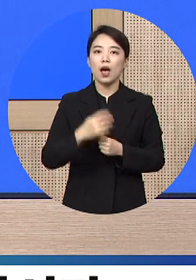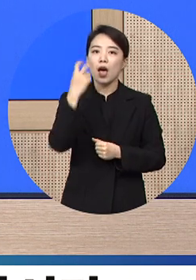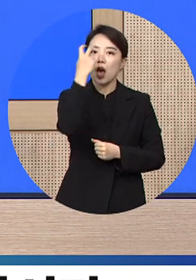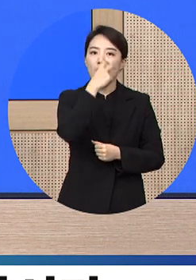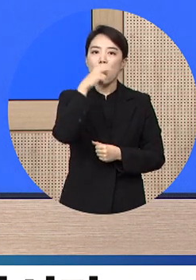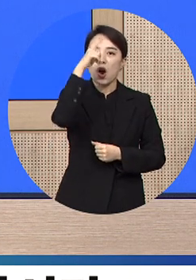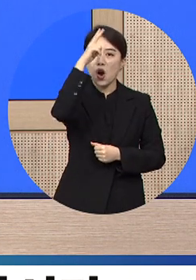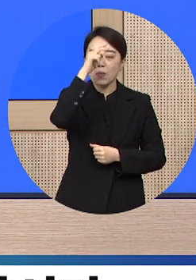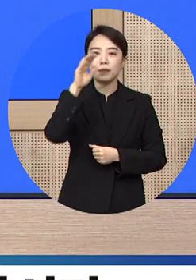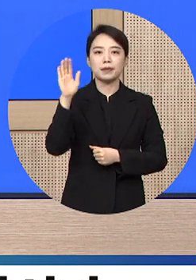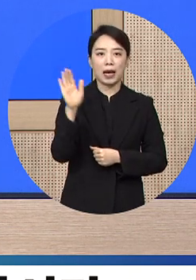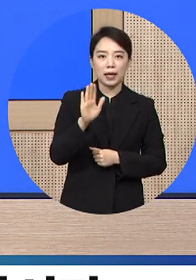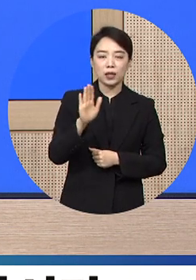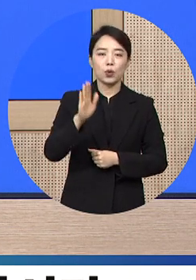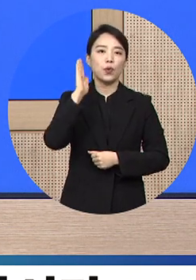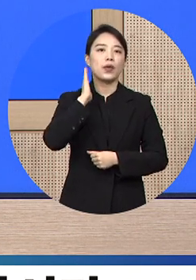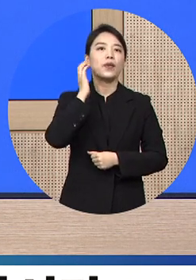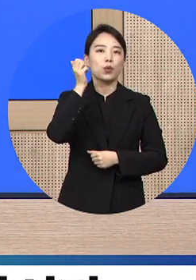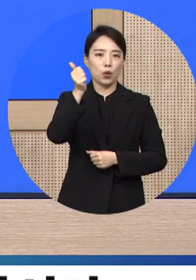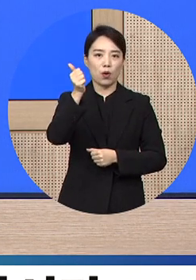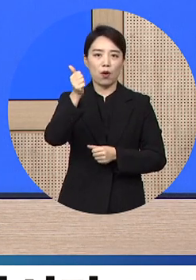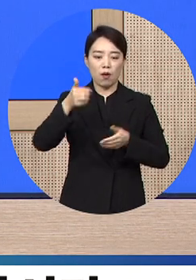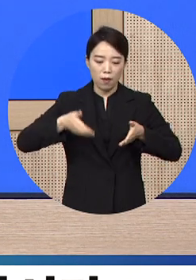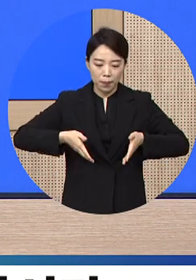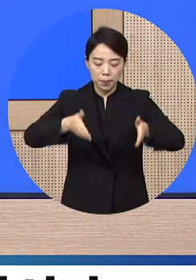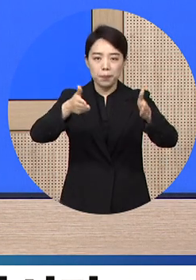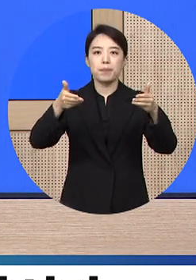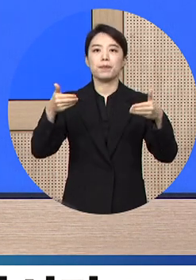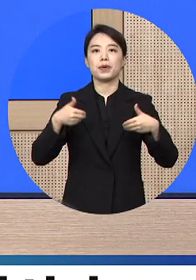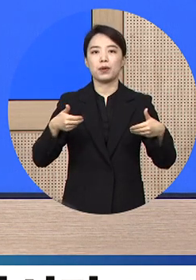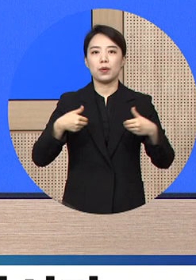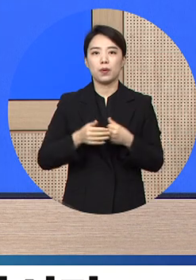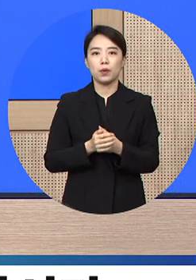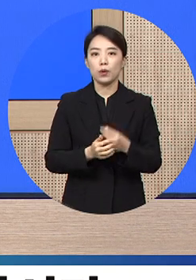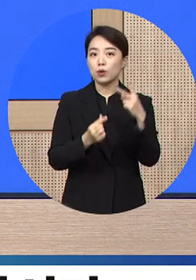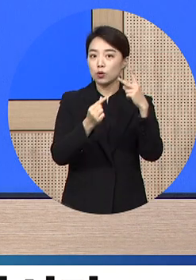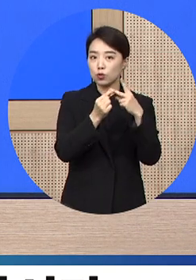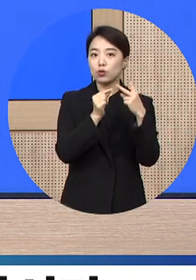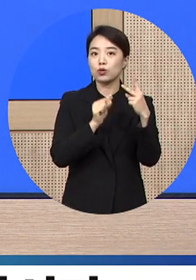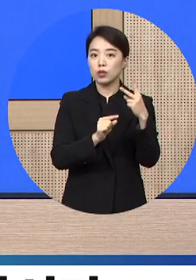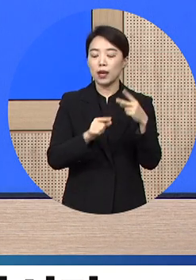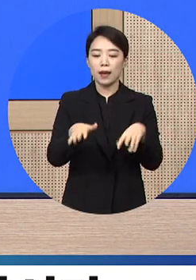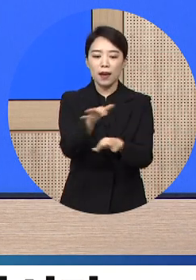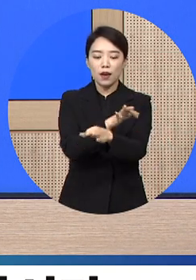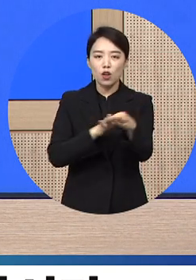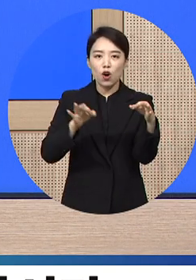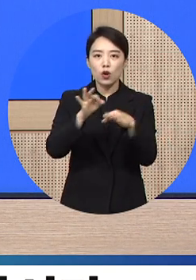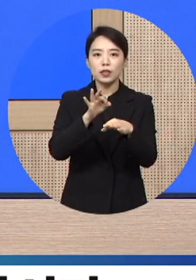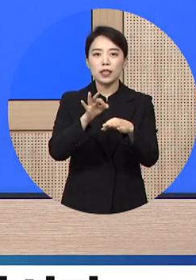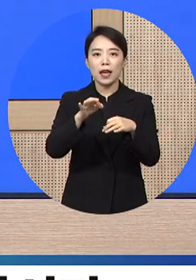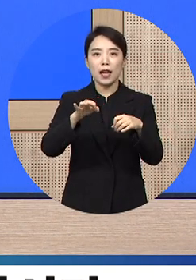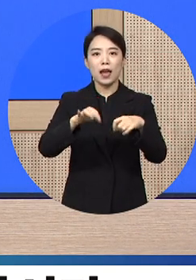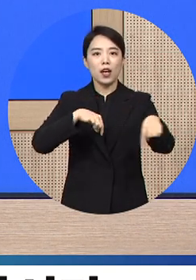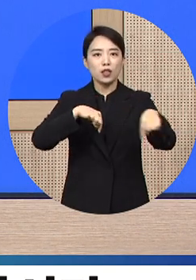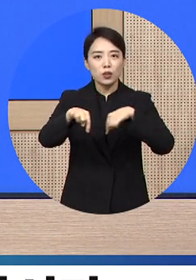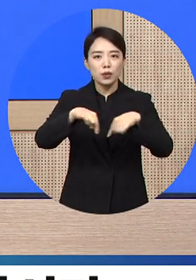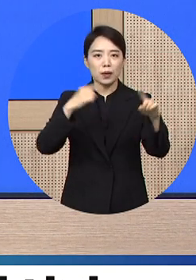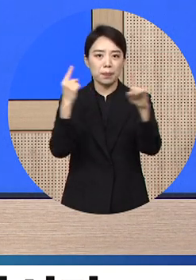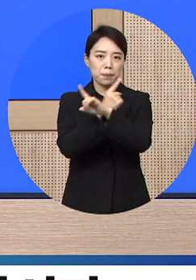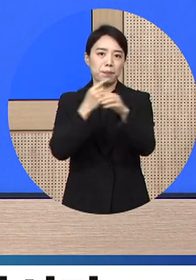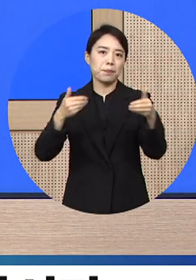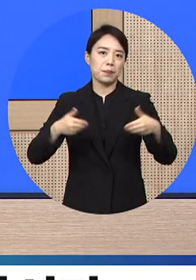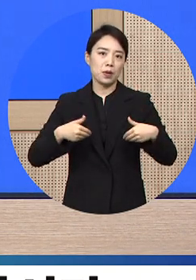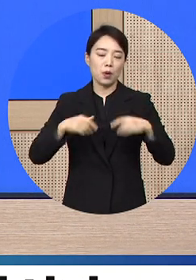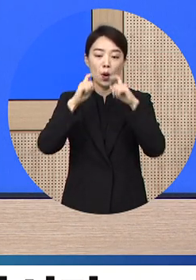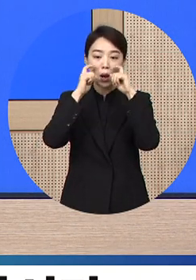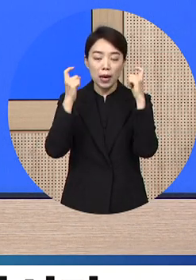아니라 대통령의 길을 가야 합니다. 둘째, 경제정책의 대전환이 필요합니다.